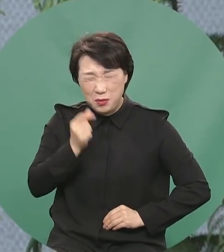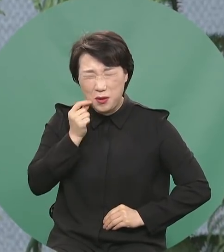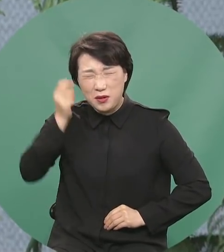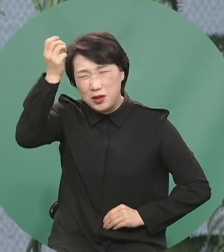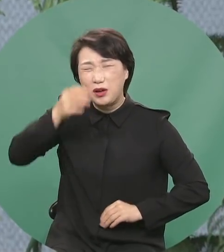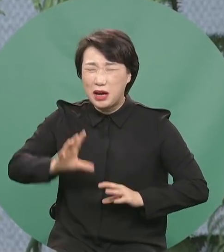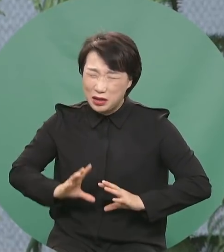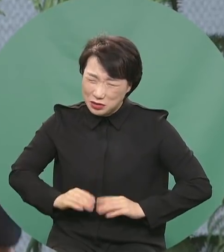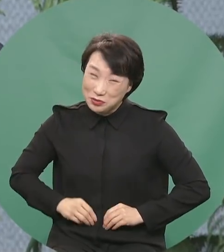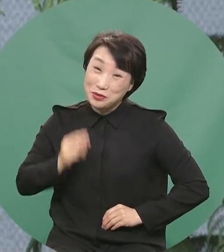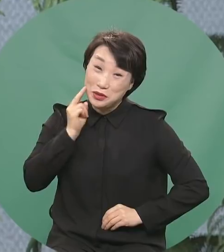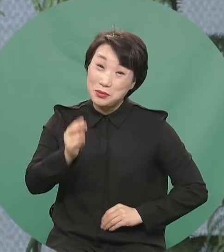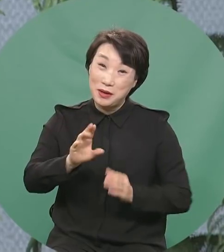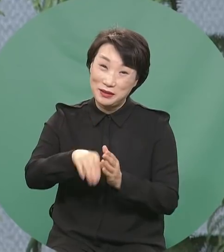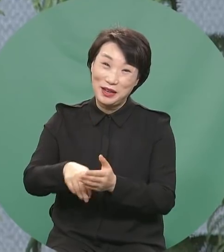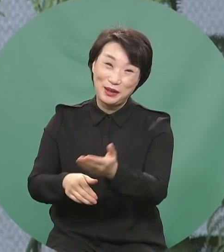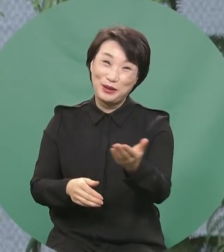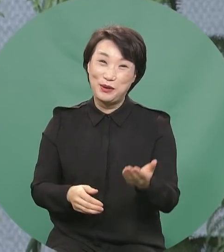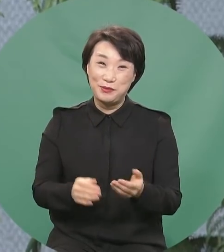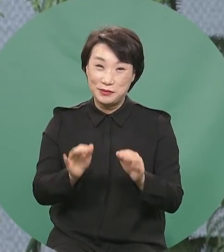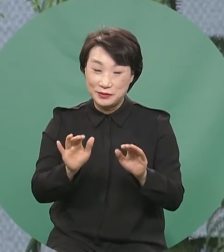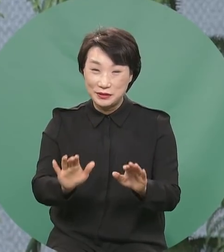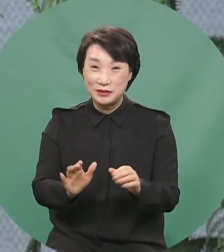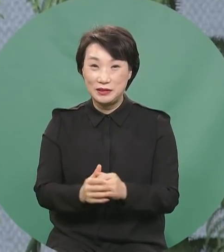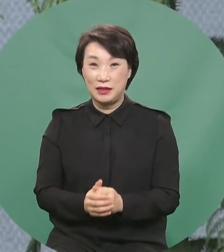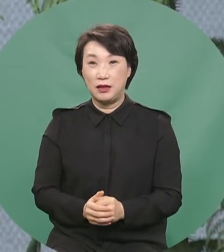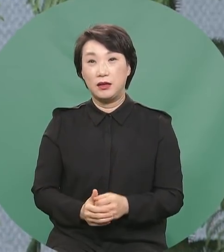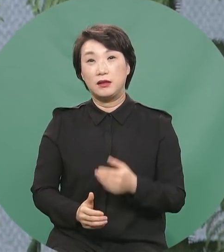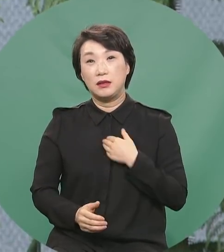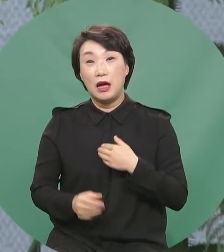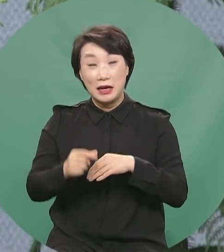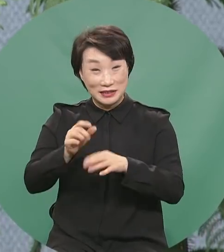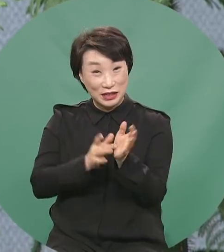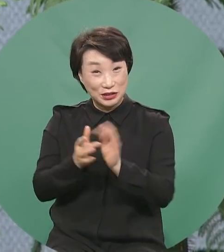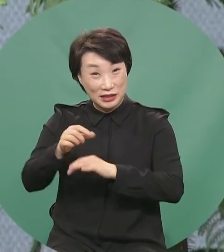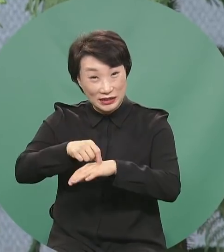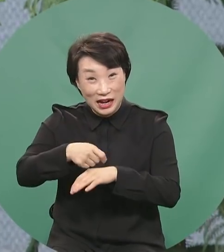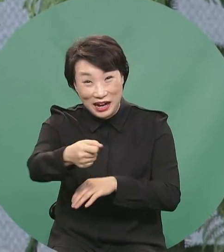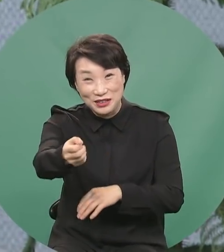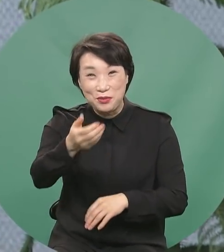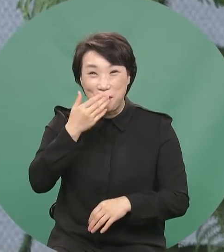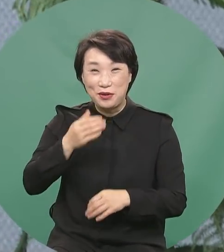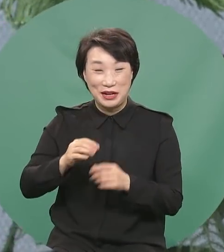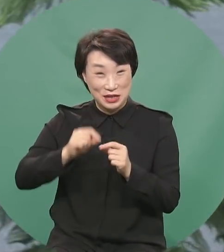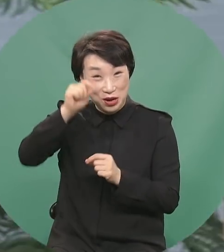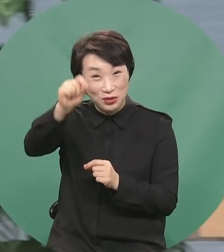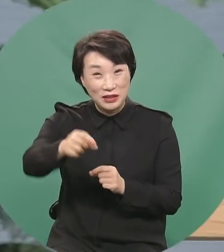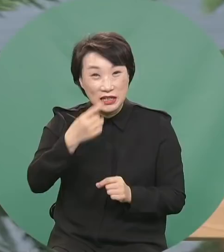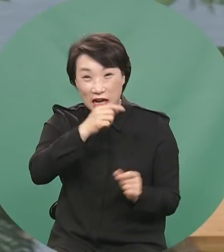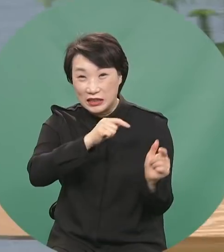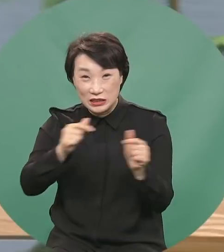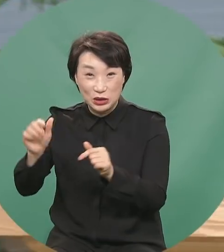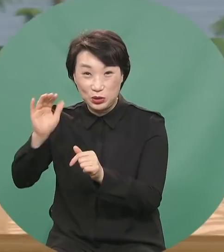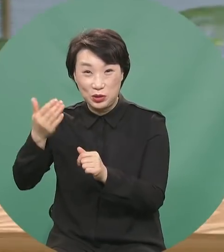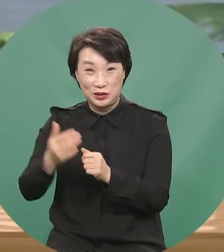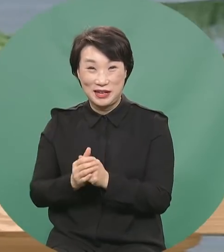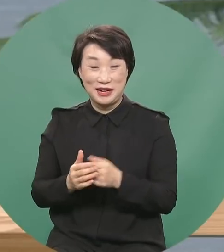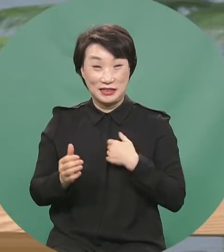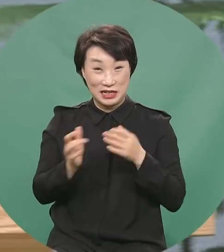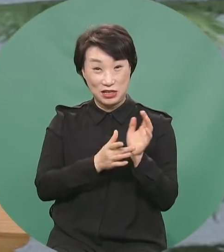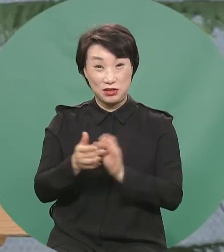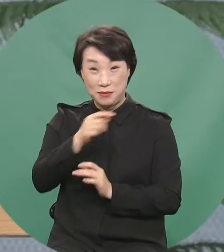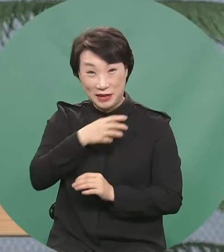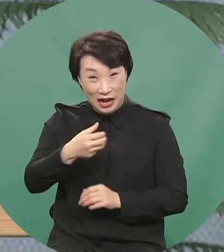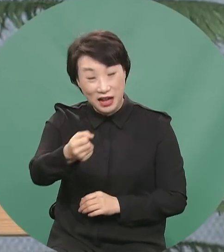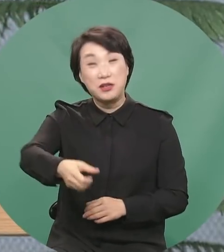굶주림이 심해. 그런데 내 살을 받아 먹어라. 영원한 양식이요. 내